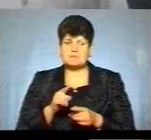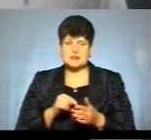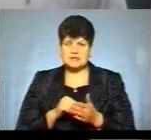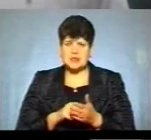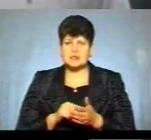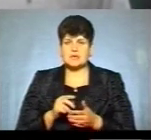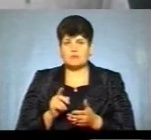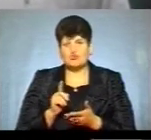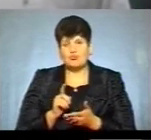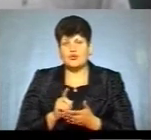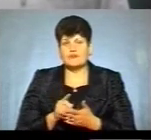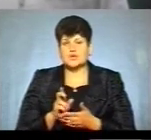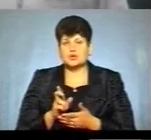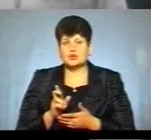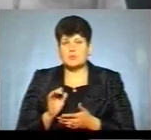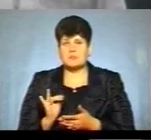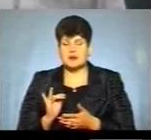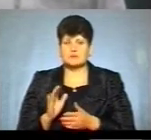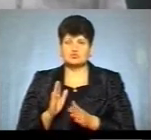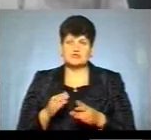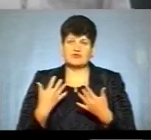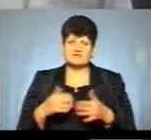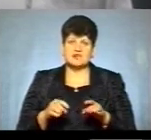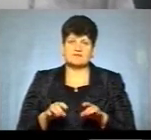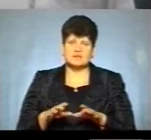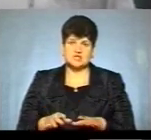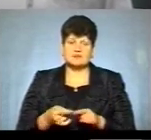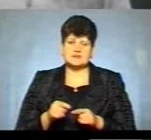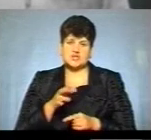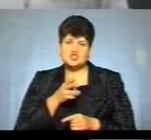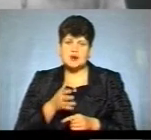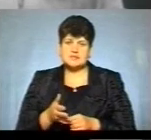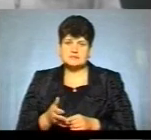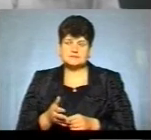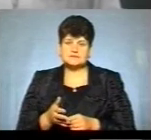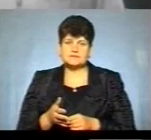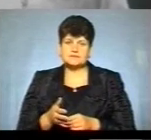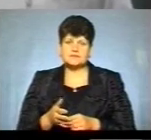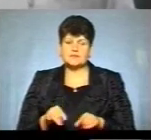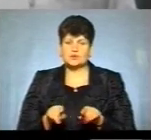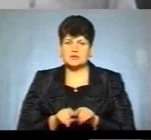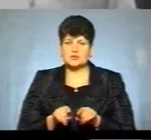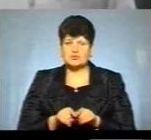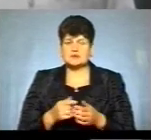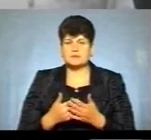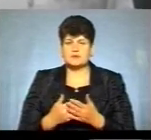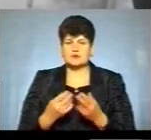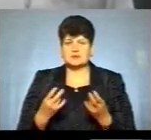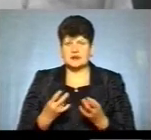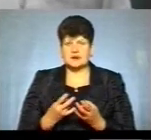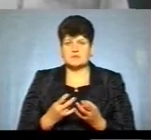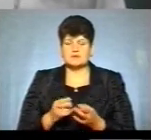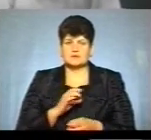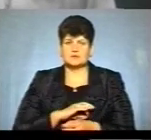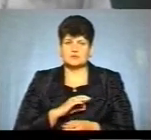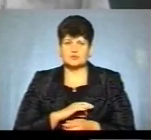би, як кажуть, бути вже вирішене в такий час. І також, напевне, треба буде